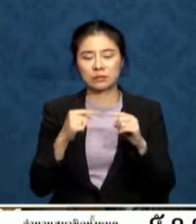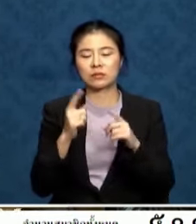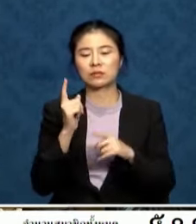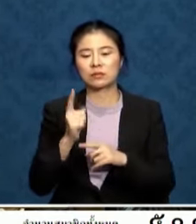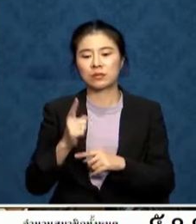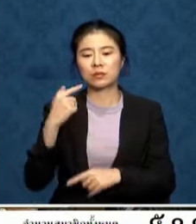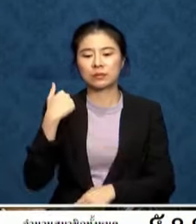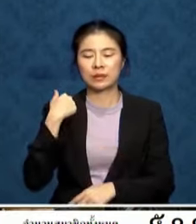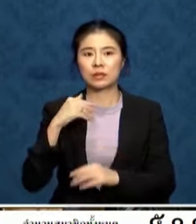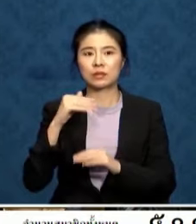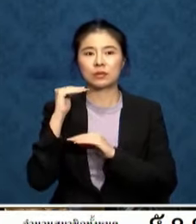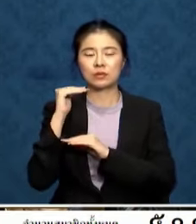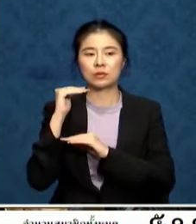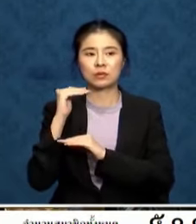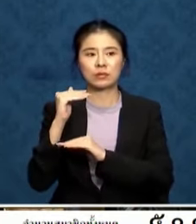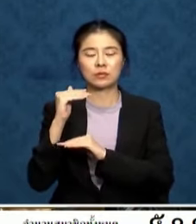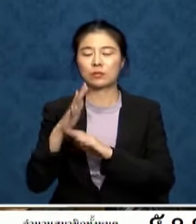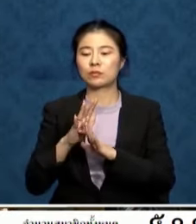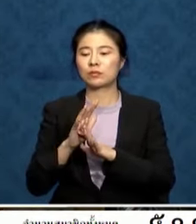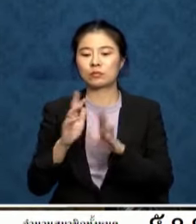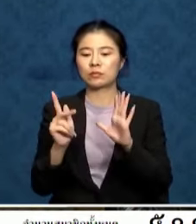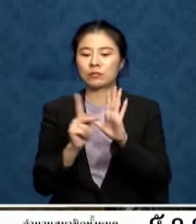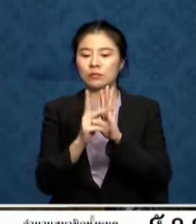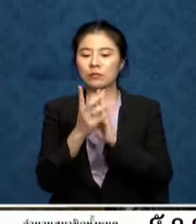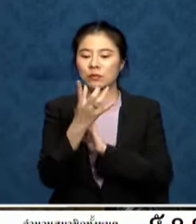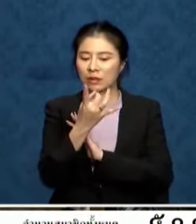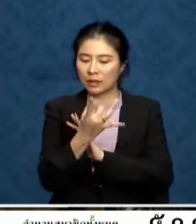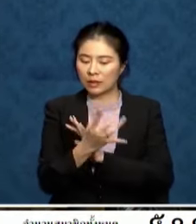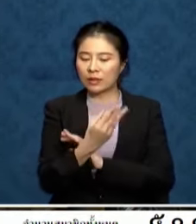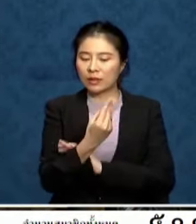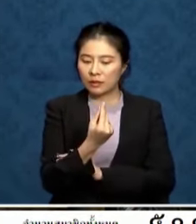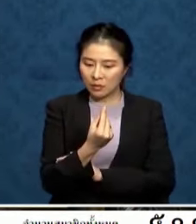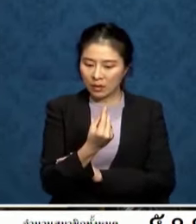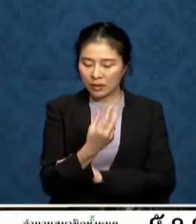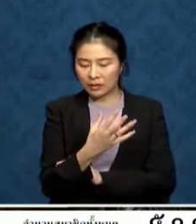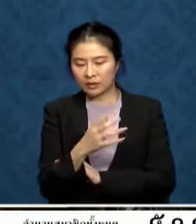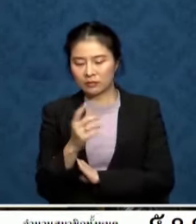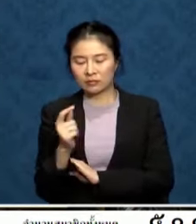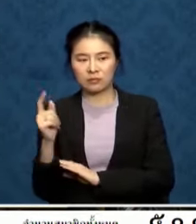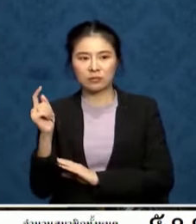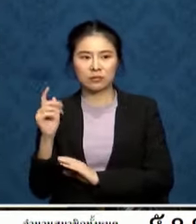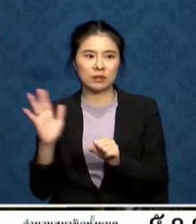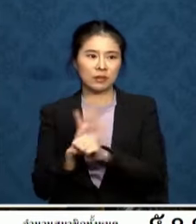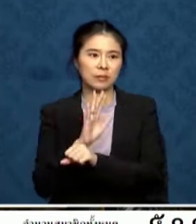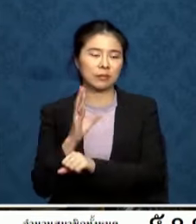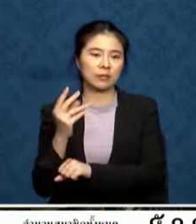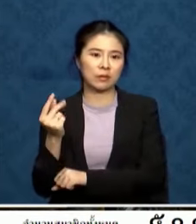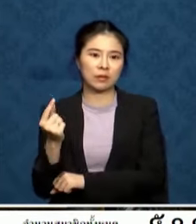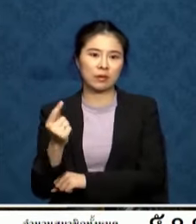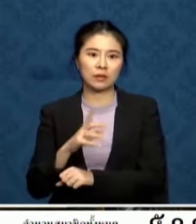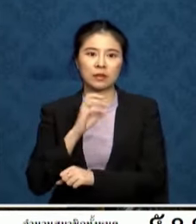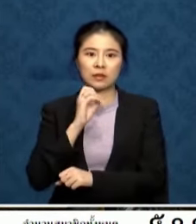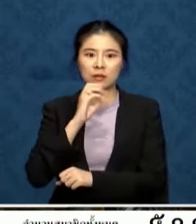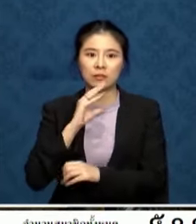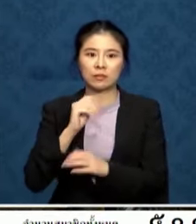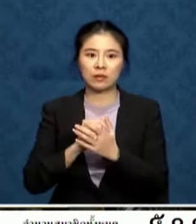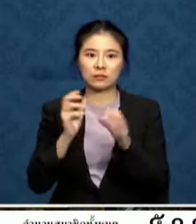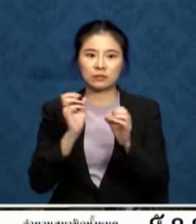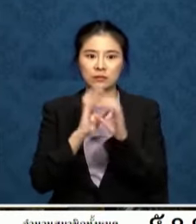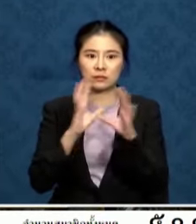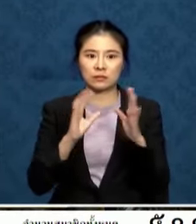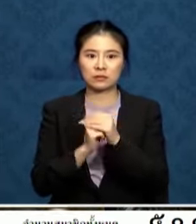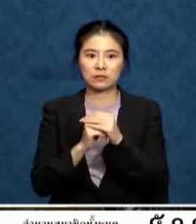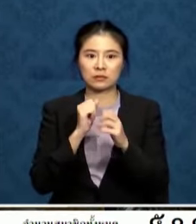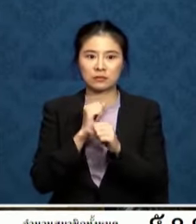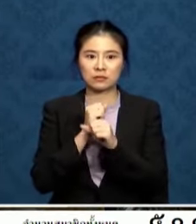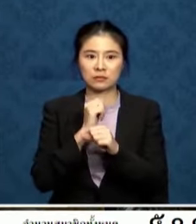ต้องมีเกณฑ์อย่างน้อยขั้นต่ำว่าจะต้องมีเกณฑ์เท่าไหร่สำหรับผู้ที่ออกมาใช้สิทธิ์ในเกณฑ์ชั้นบน